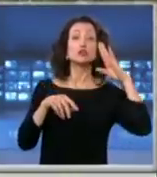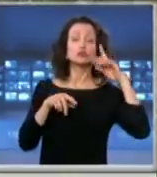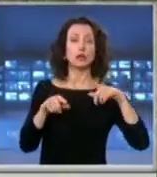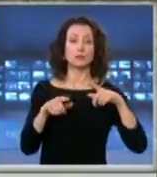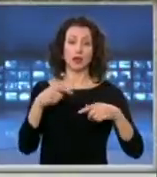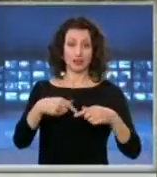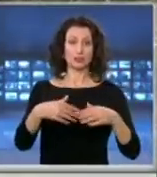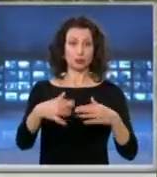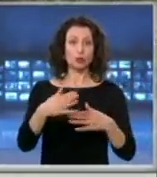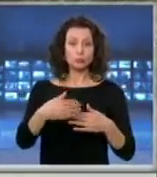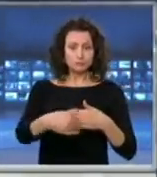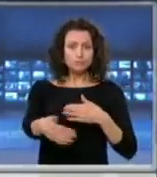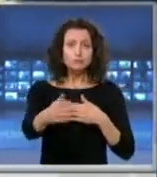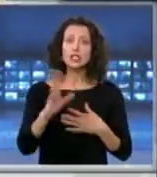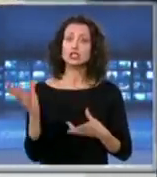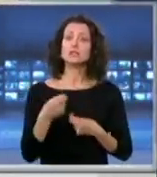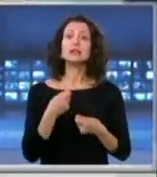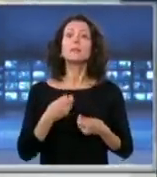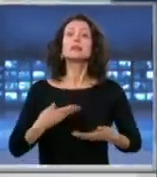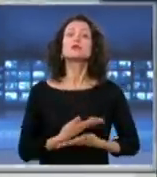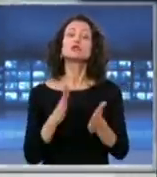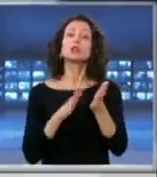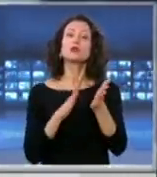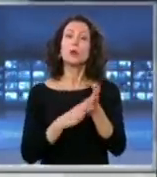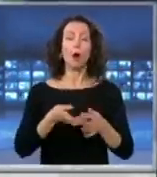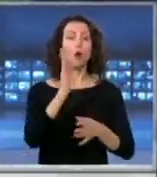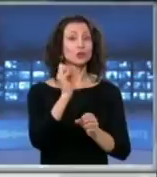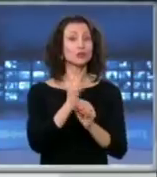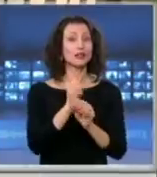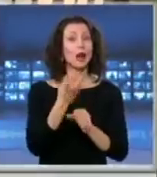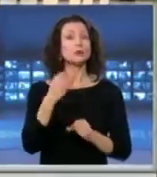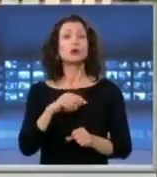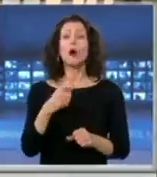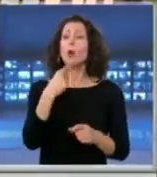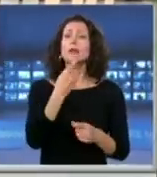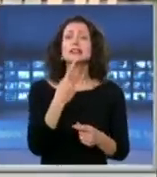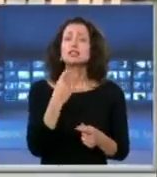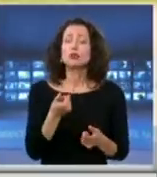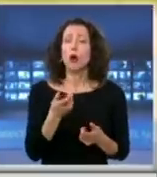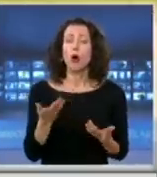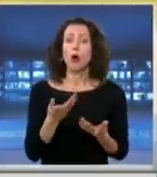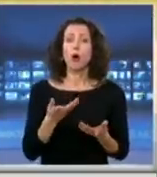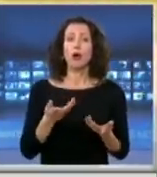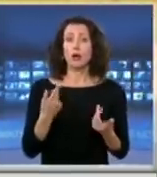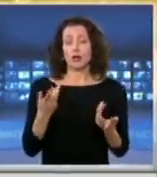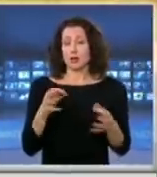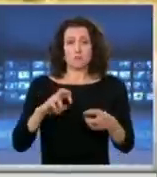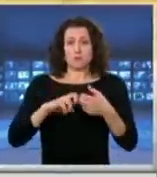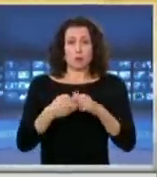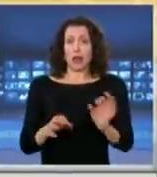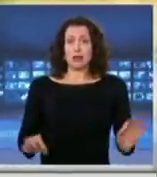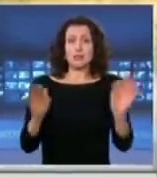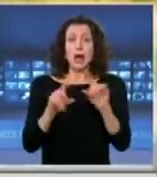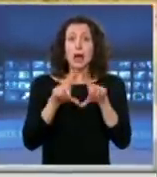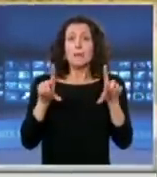които тепърва ще вземат необходимите документи, отидоха на работа, но под условие. Проблема е, че нямаме бележка, за която да имаме разрешително, да